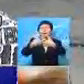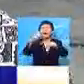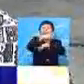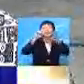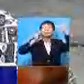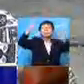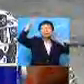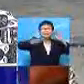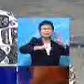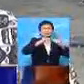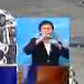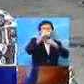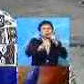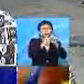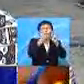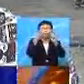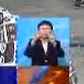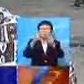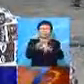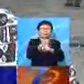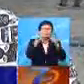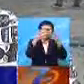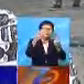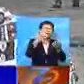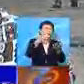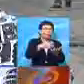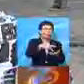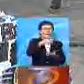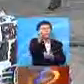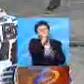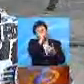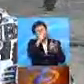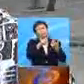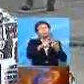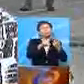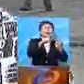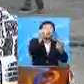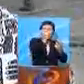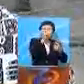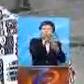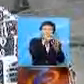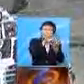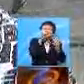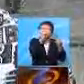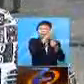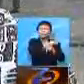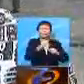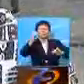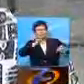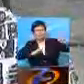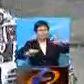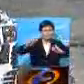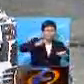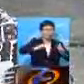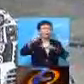2016. Dan kebanyakan daripada performance lah dari segi lagu, pemilihan lagu dan juga sketsa pun berkenaan